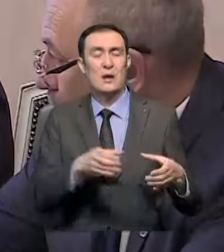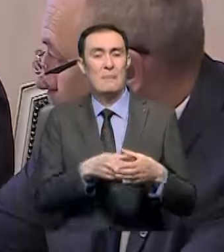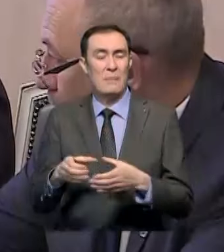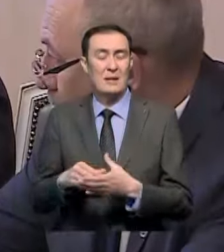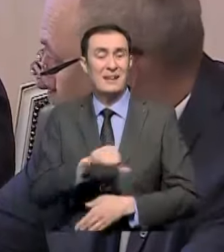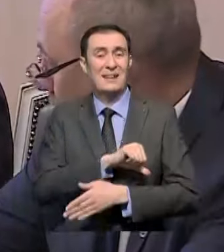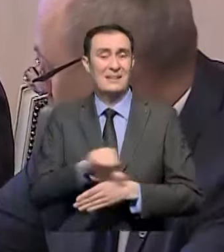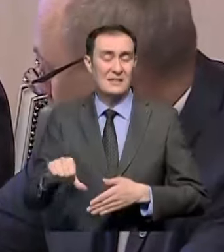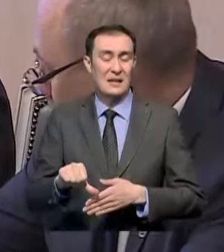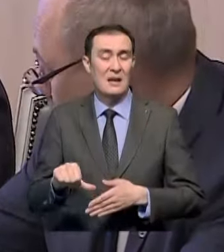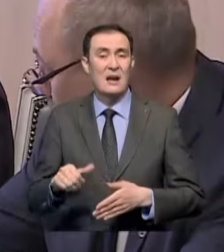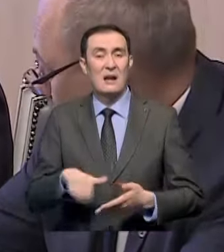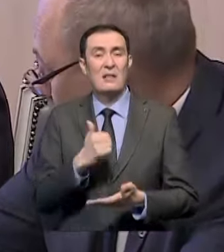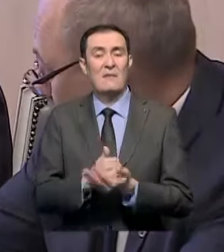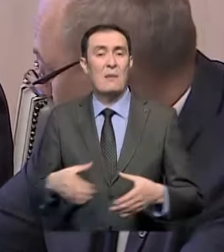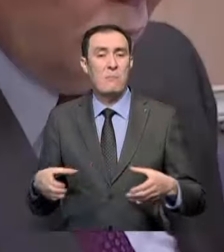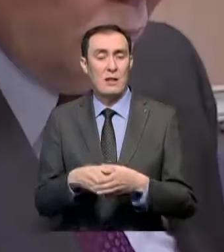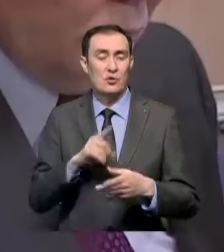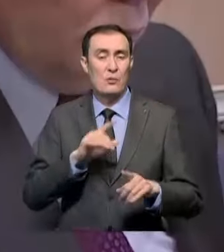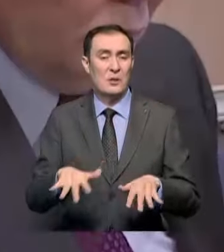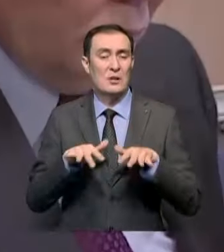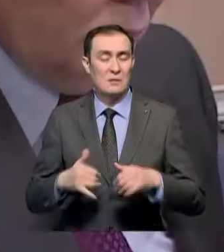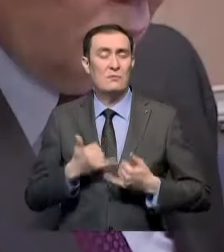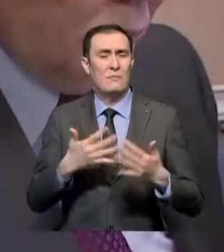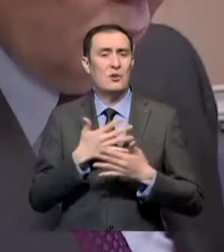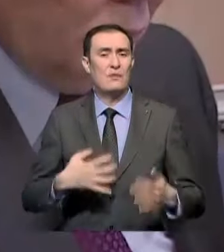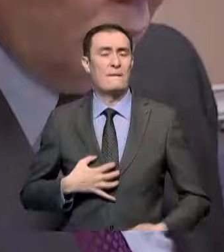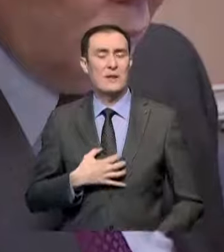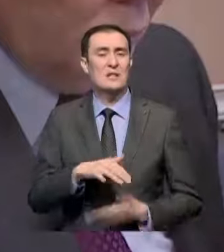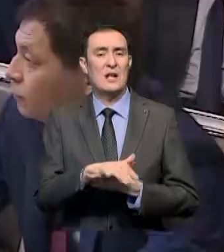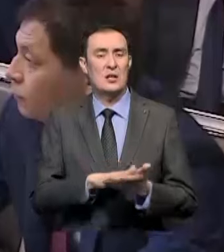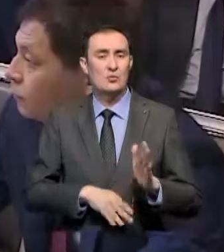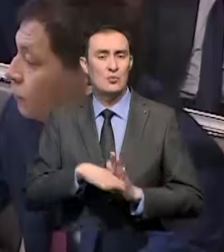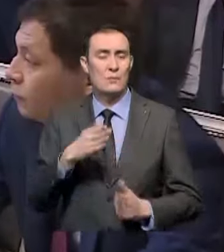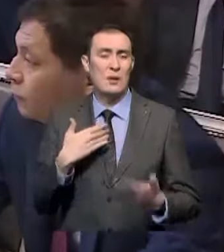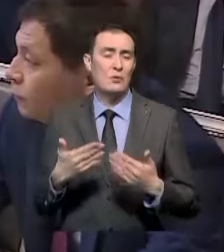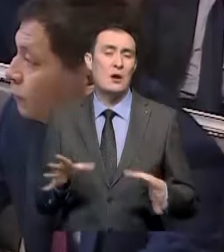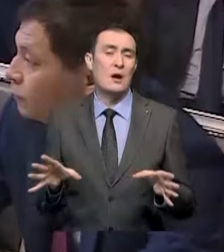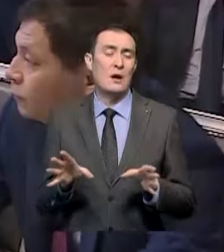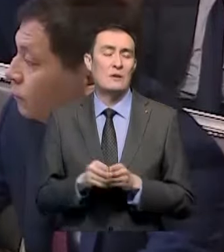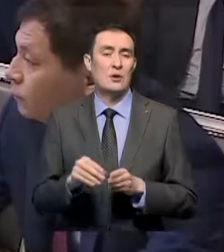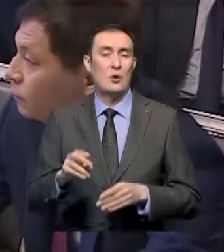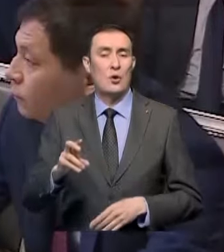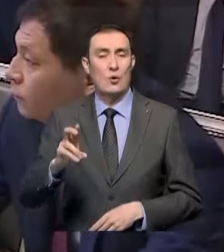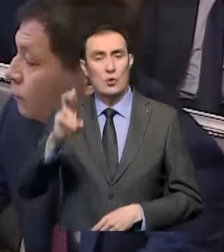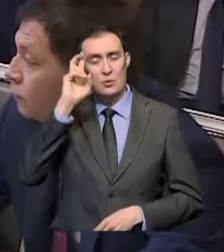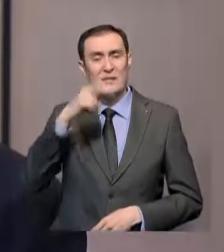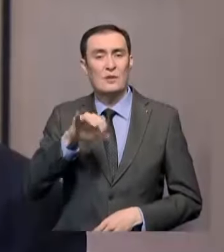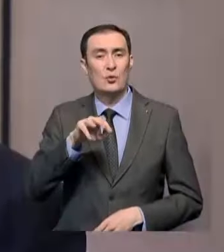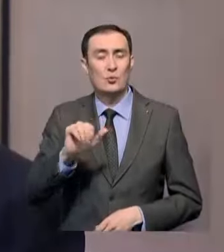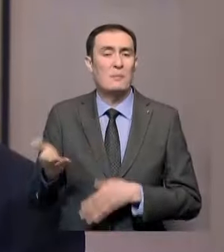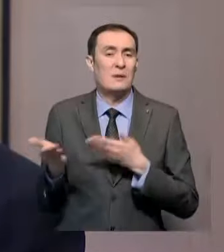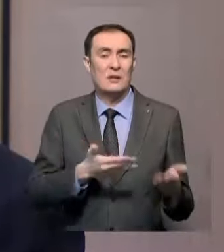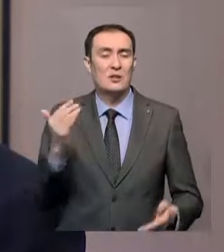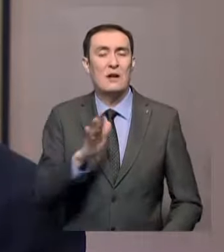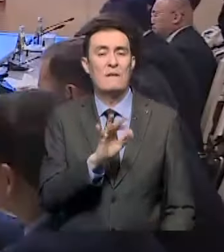границе глава палаты добавил что мажилис придаёт большое значение дальнейшему укреплению взаимодействия с госдумой и пригласил Вячеслава